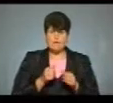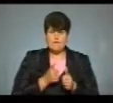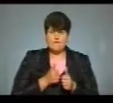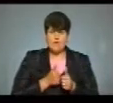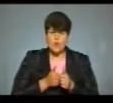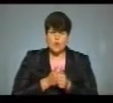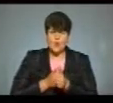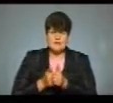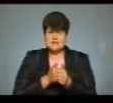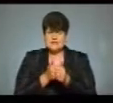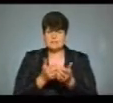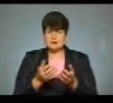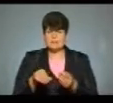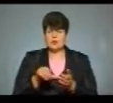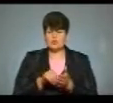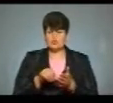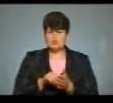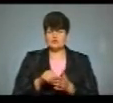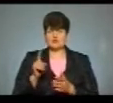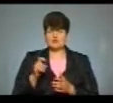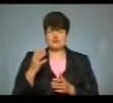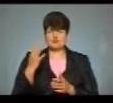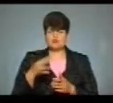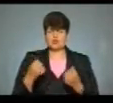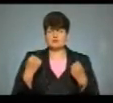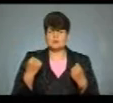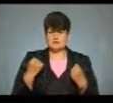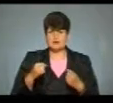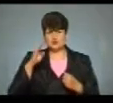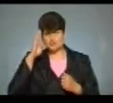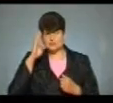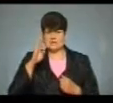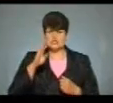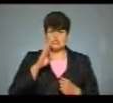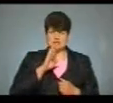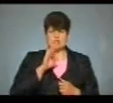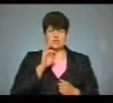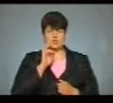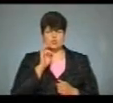участь 140 спортсменів. Змагаються вони у 4 категоріях – чоловіки, жінки, юніори і